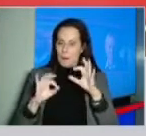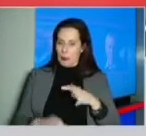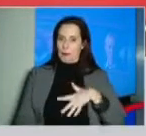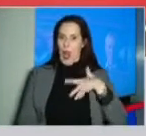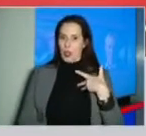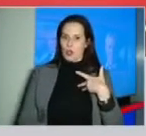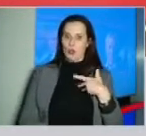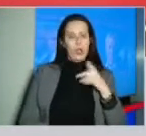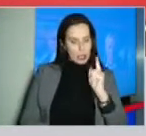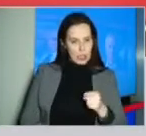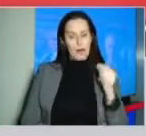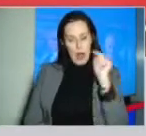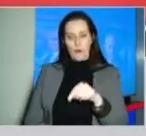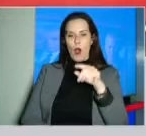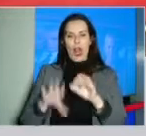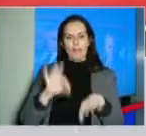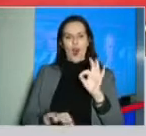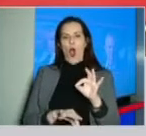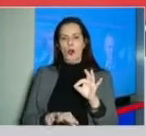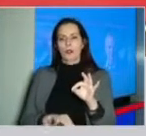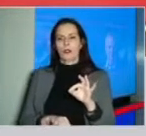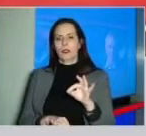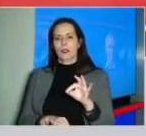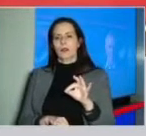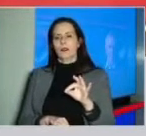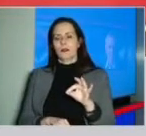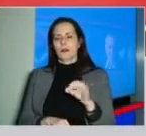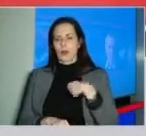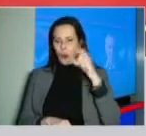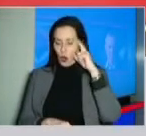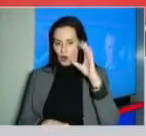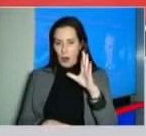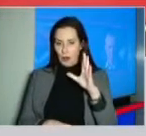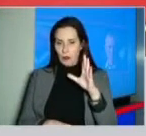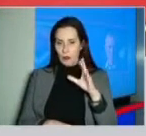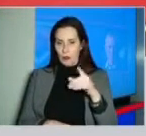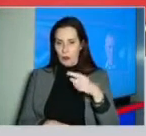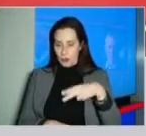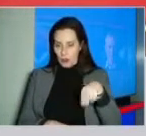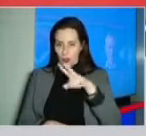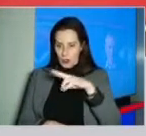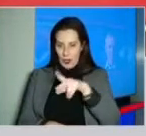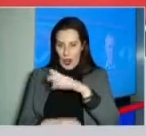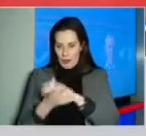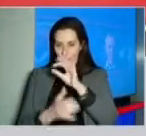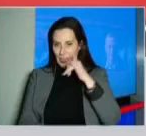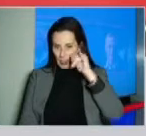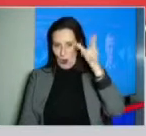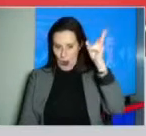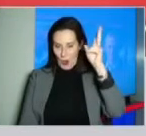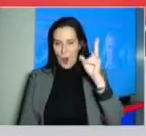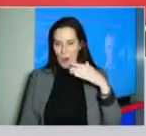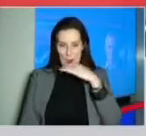ירגישו שהם צריכים לקום וללכת לטביע, ואני חושב שהחבר'ה שלכם יתאילו בפסח קצת לחול ו...